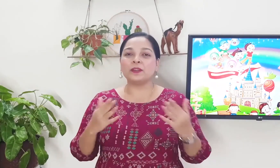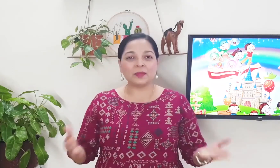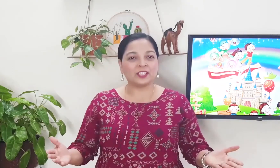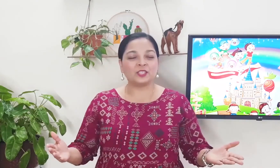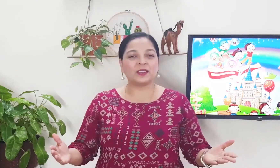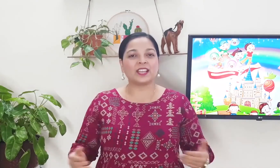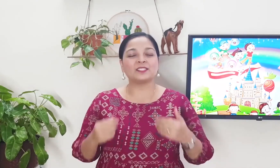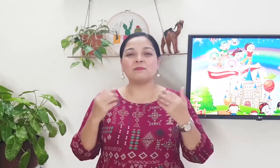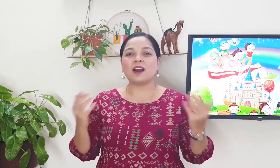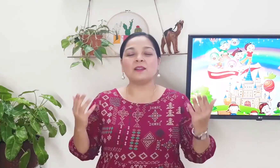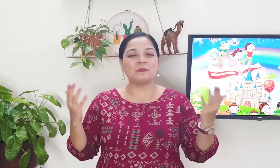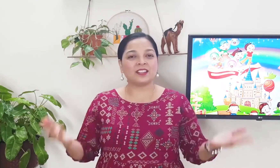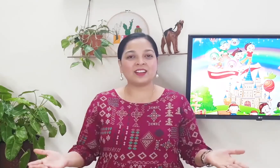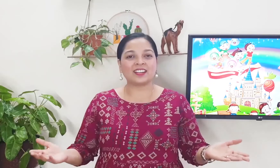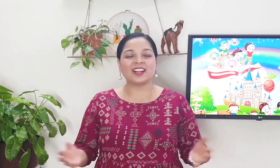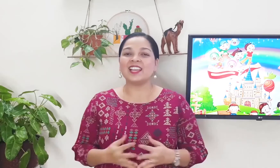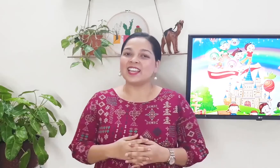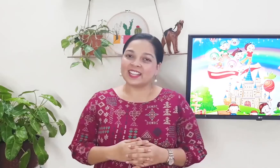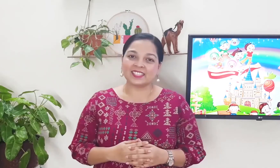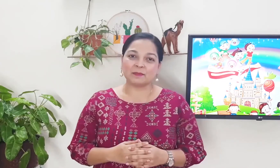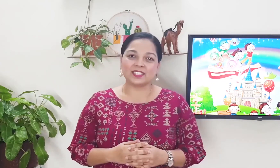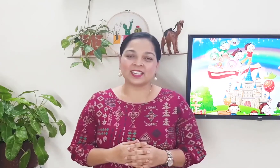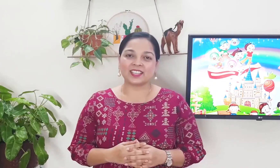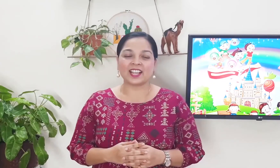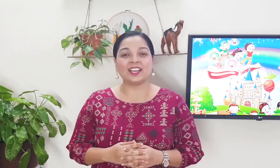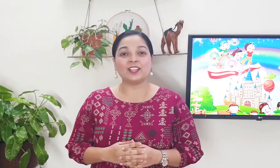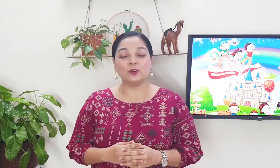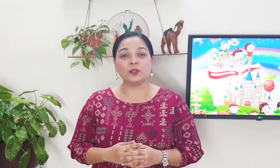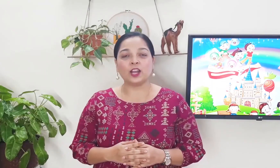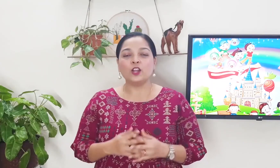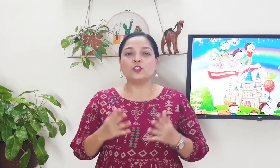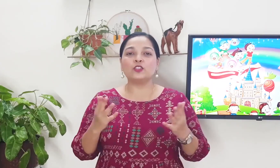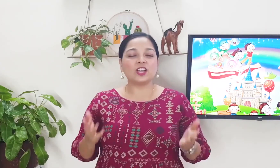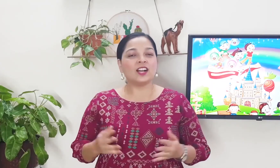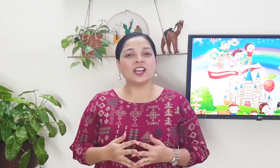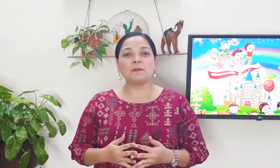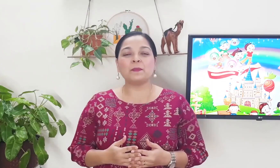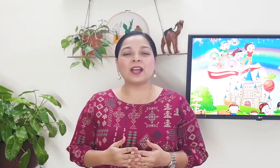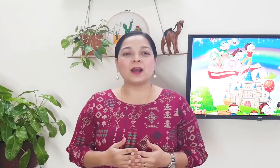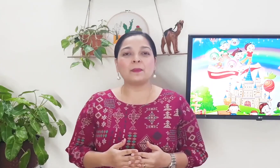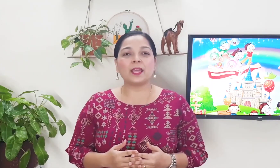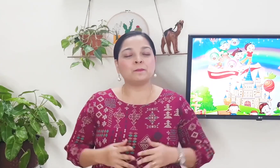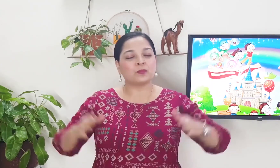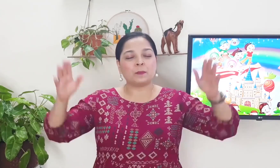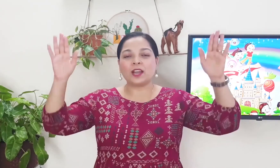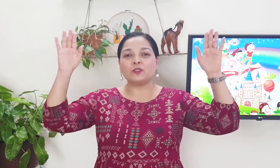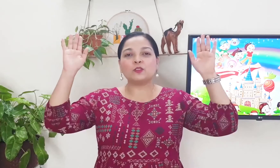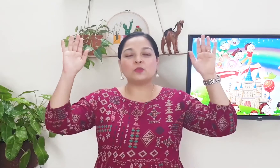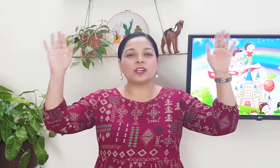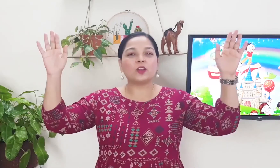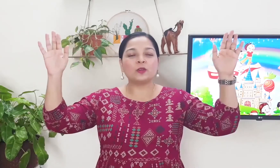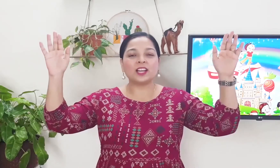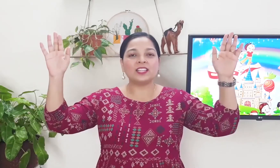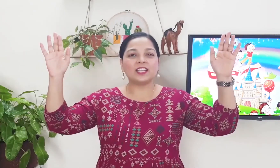और परमेश्वर के इस महान परिवार का हिस्सा बन सकते हैं। हालेलुया। तो जहाँ कहीं पर भी आप हैं, अपने हाथों